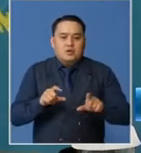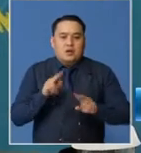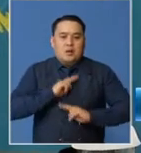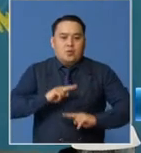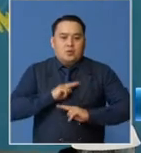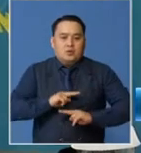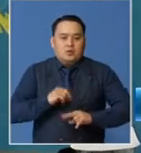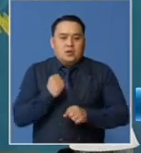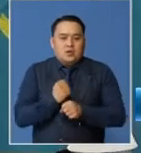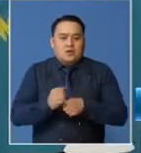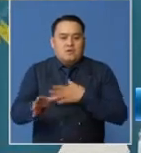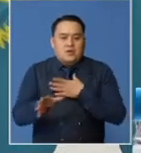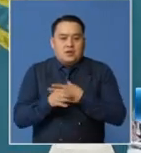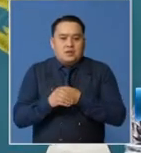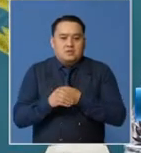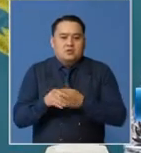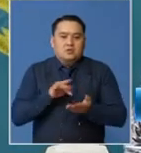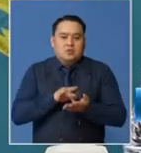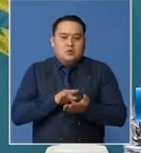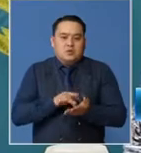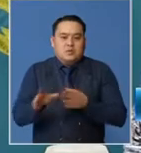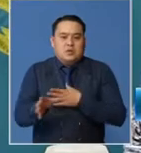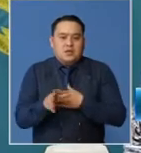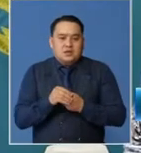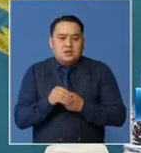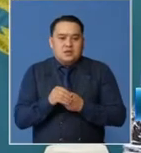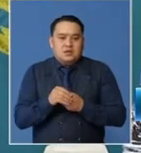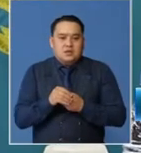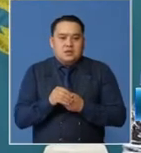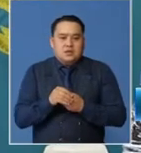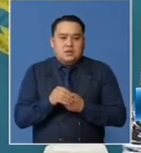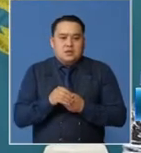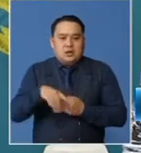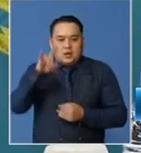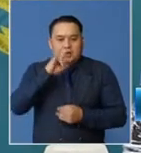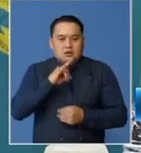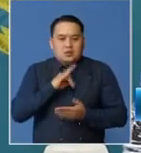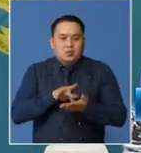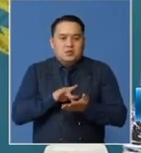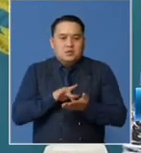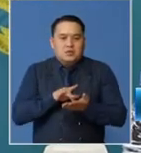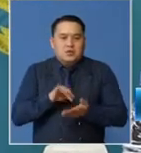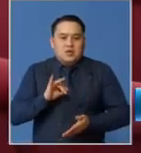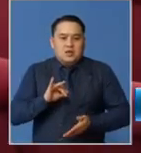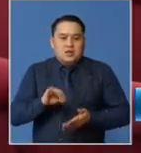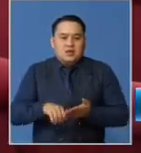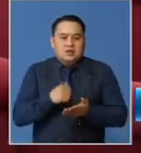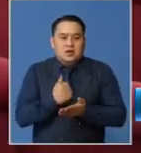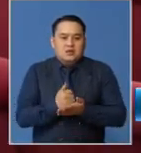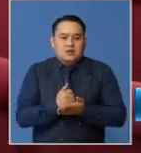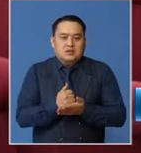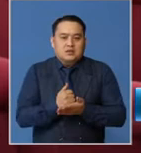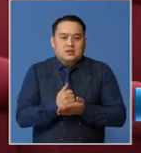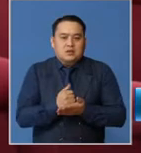работу делали вместе с туризмом, вместе с АО «Казахтуризм». И, Аскар Узакбаевич, вы